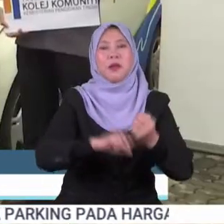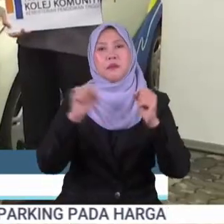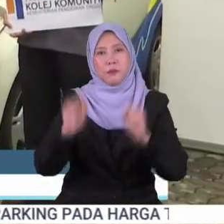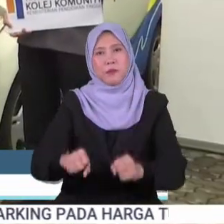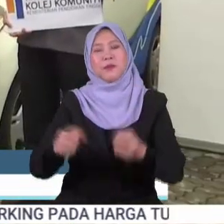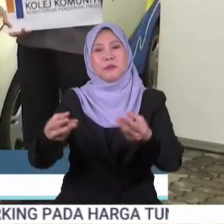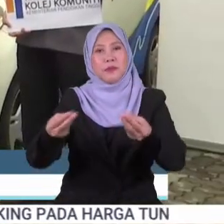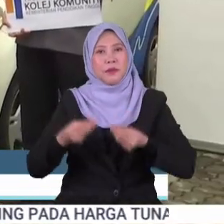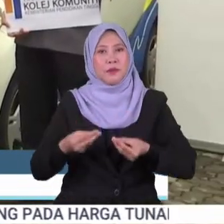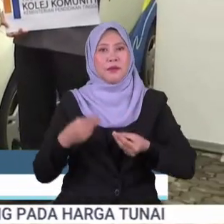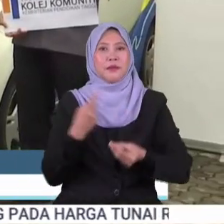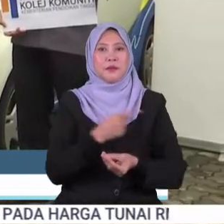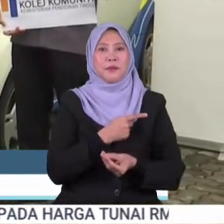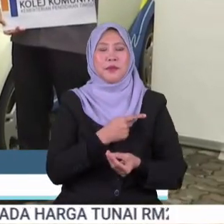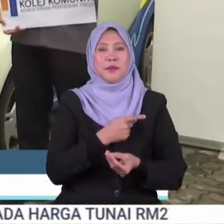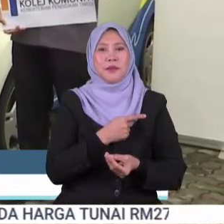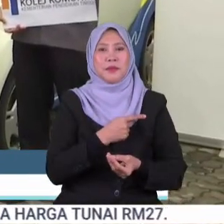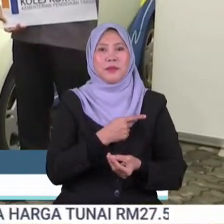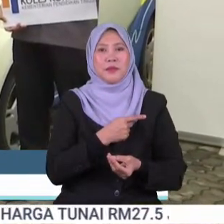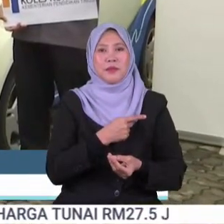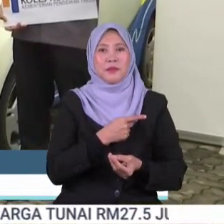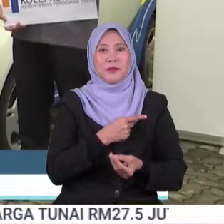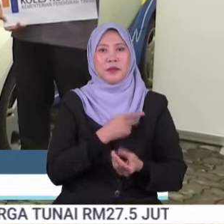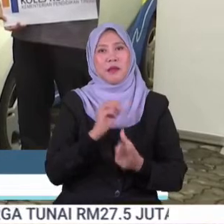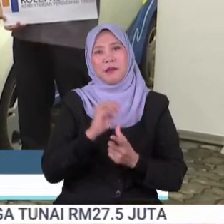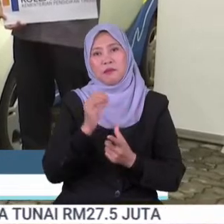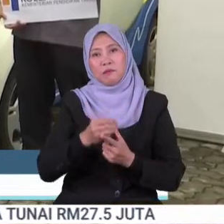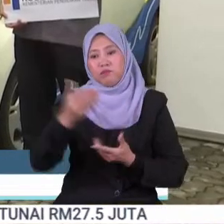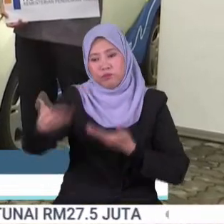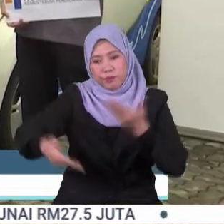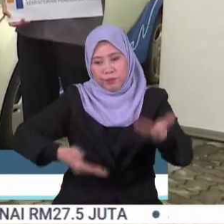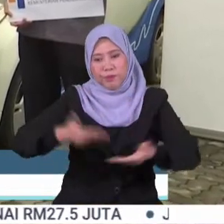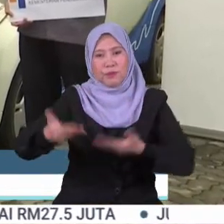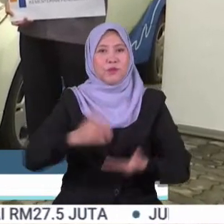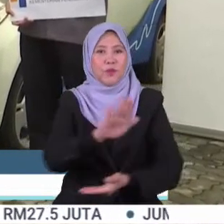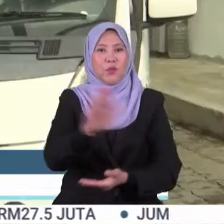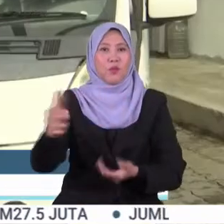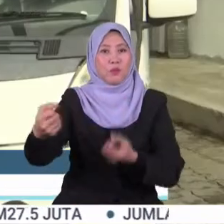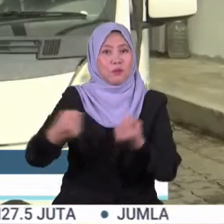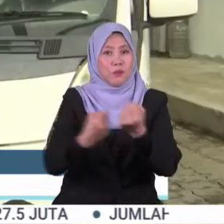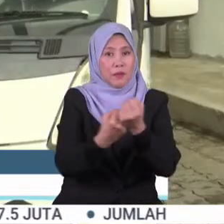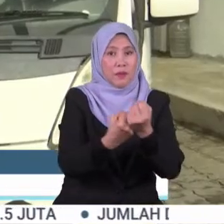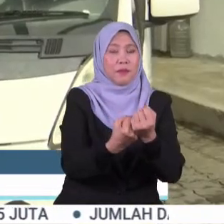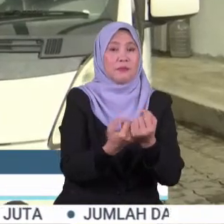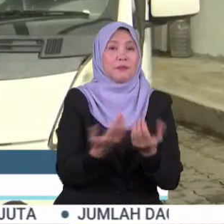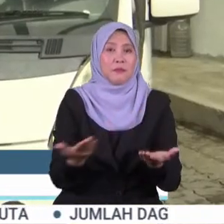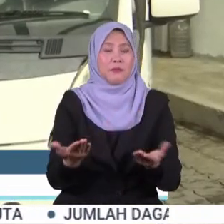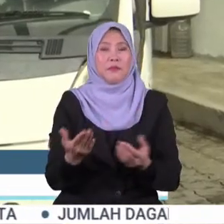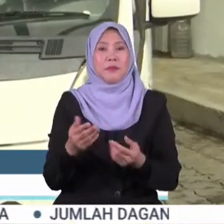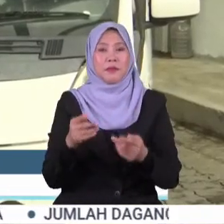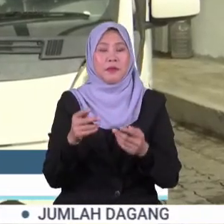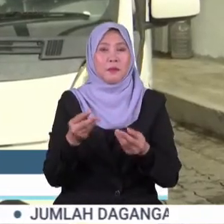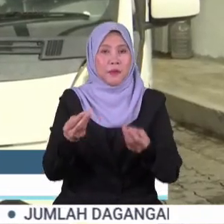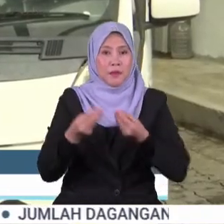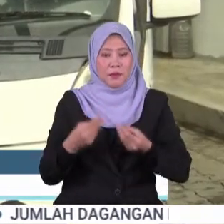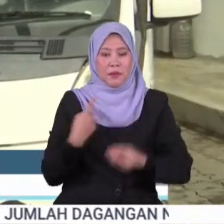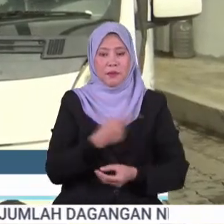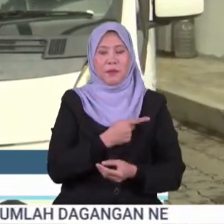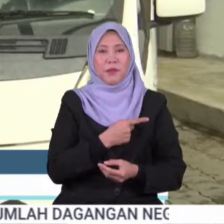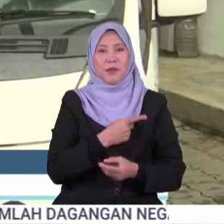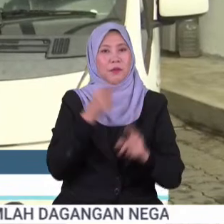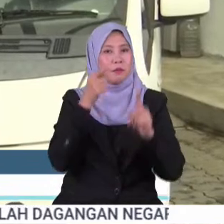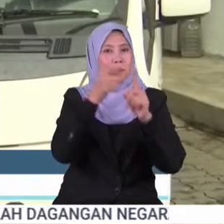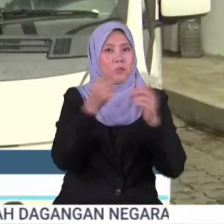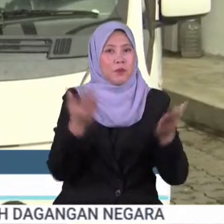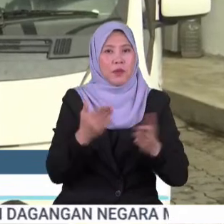kami meraihkan ataupun mengalu-alukan sumbangan yang boleh diberikan pada pihak kami bagi kami tujuan